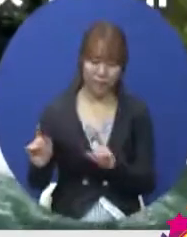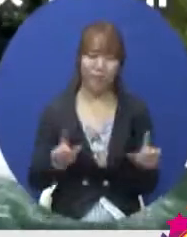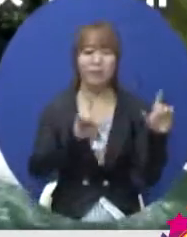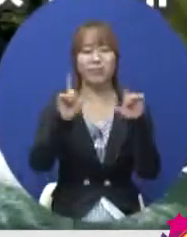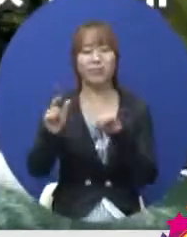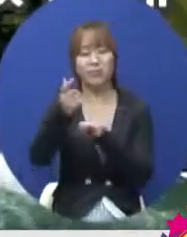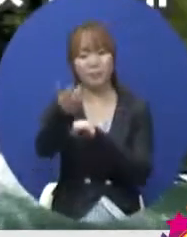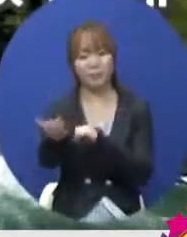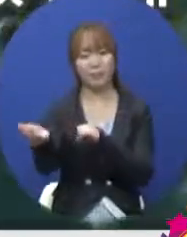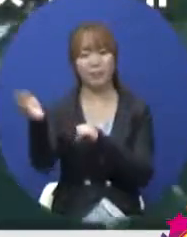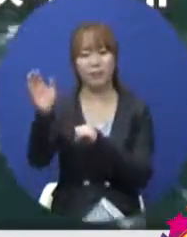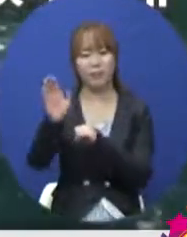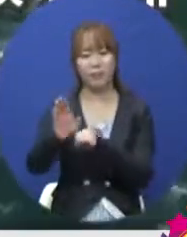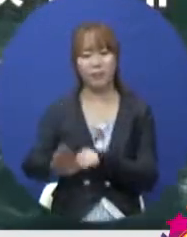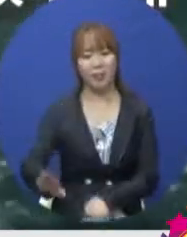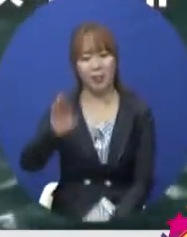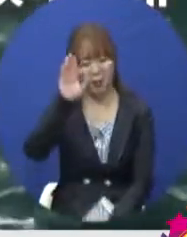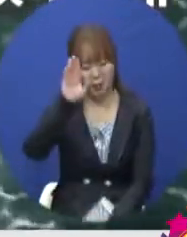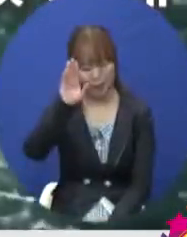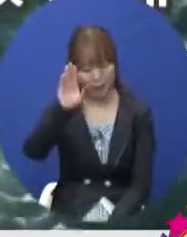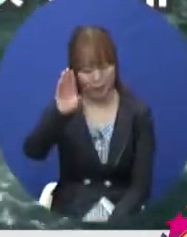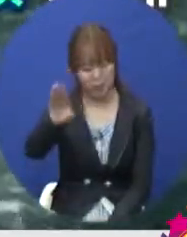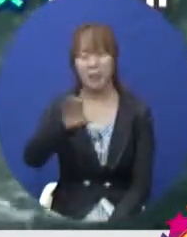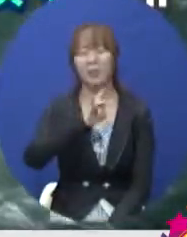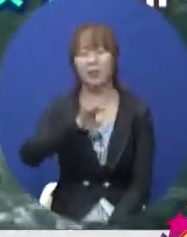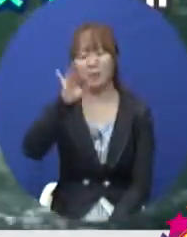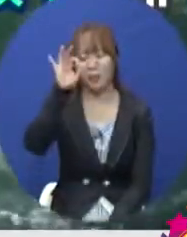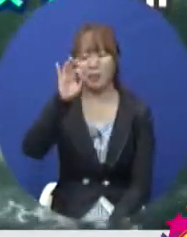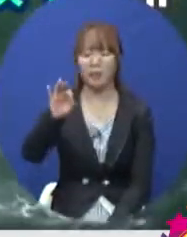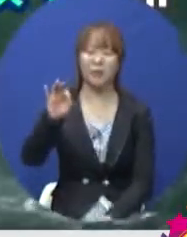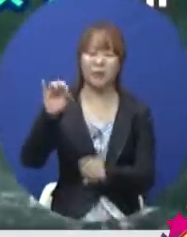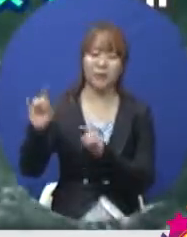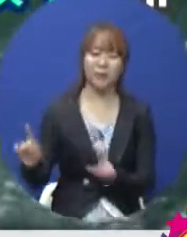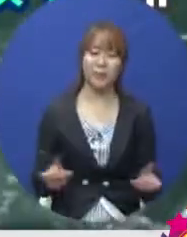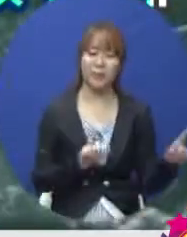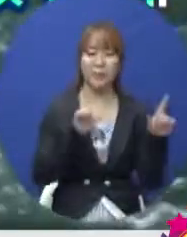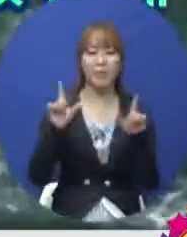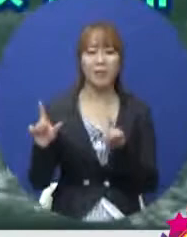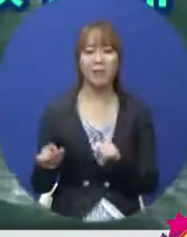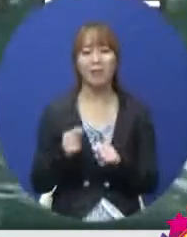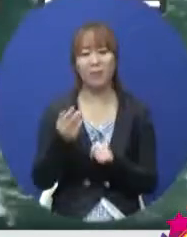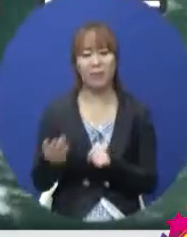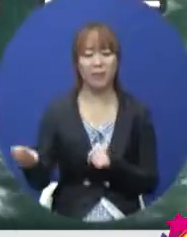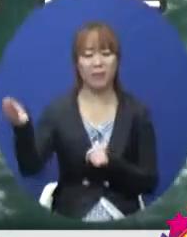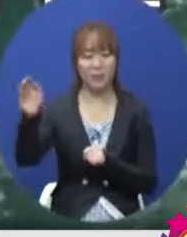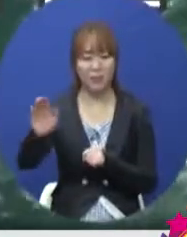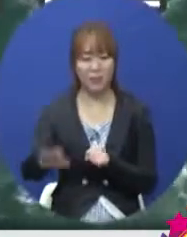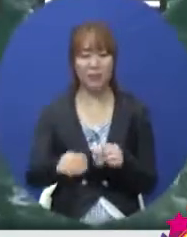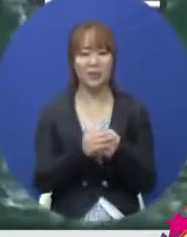여기까지 왔는데 앞만 보고 왔는데